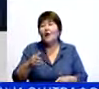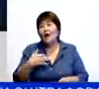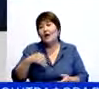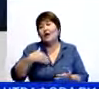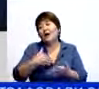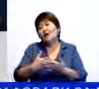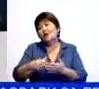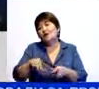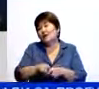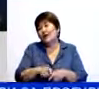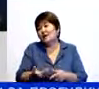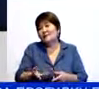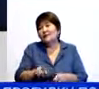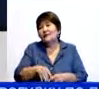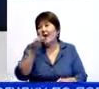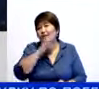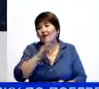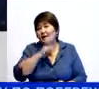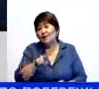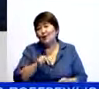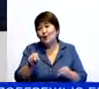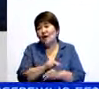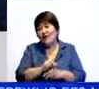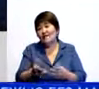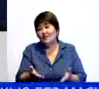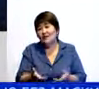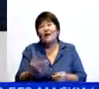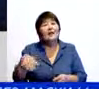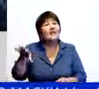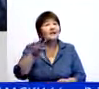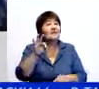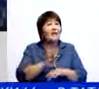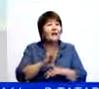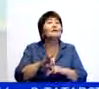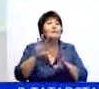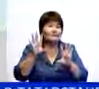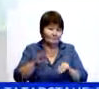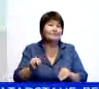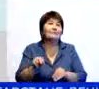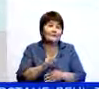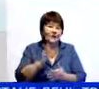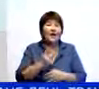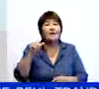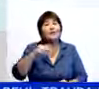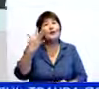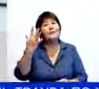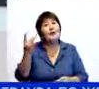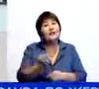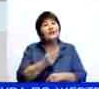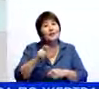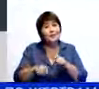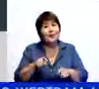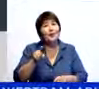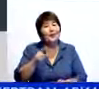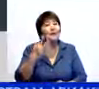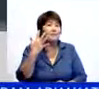отношусь как он лекарство, которое лечит. Не все болезни, но лечит. В неделю 5 раз бегаю там.